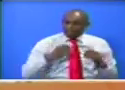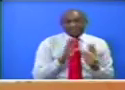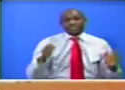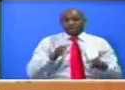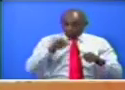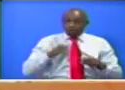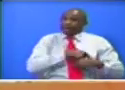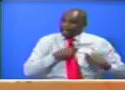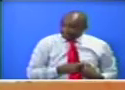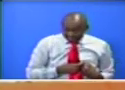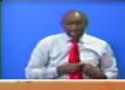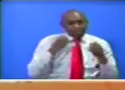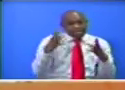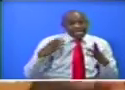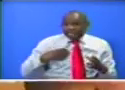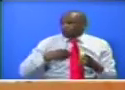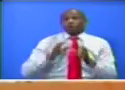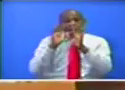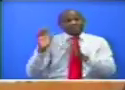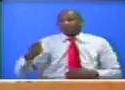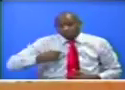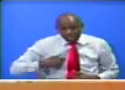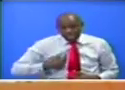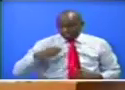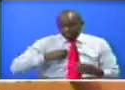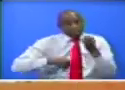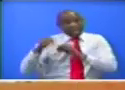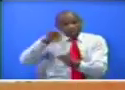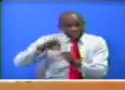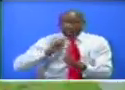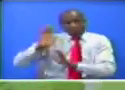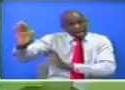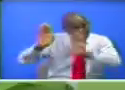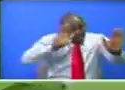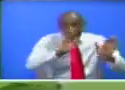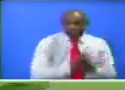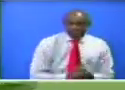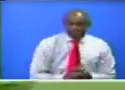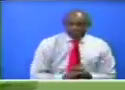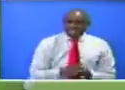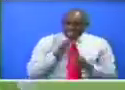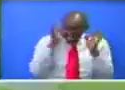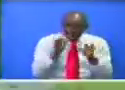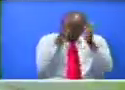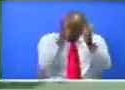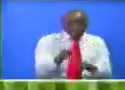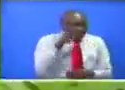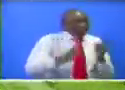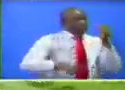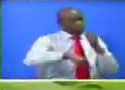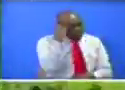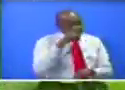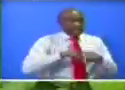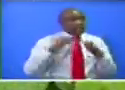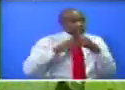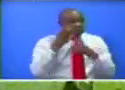kunikampenia. Hata wengine walikuwa wananunulia watu kama ni chai kutoka mifuko yao. Should Obiri win the contest come August